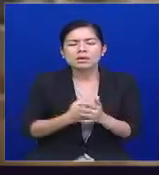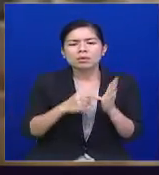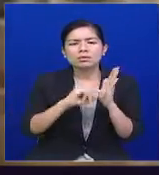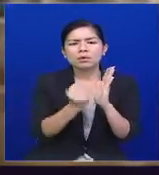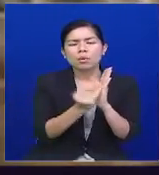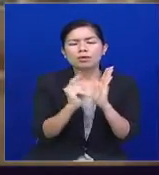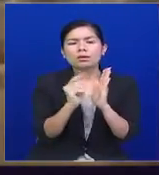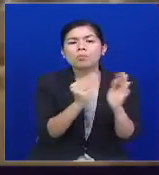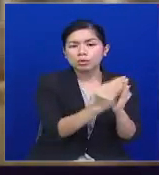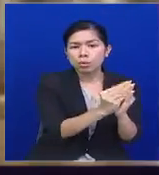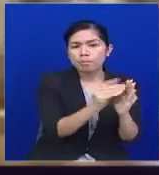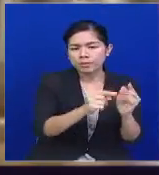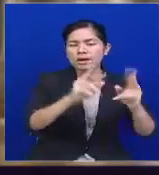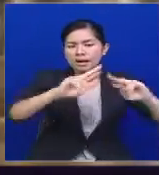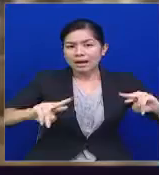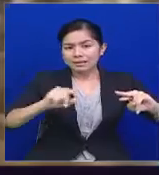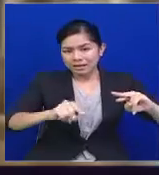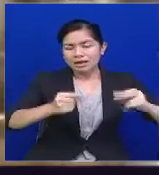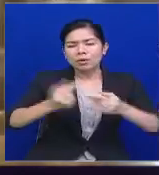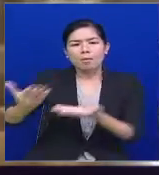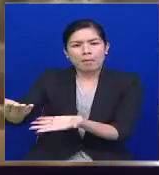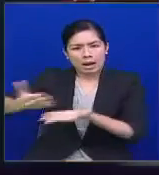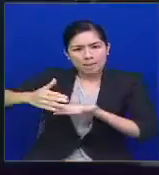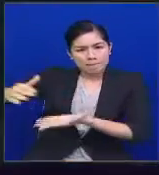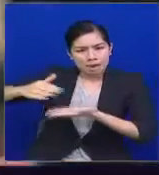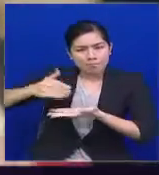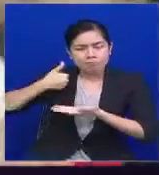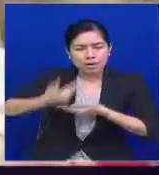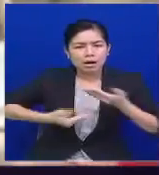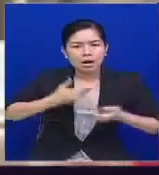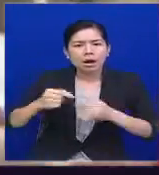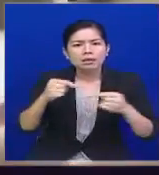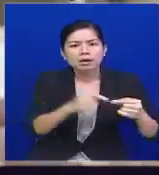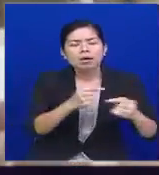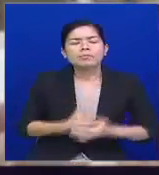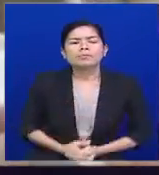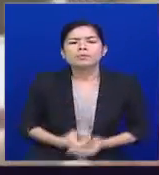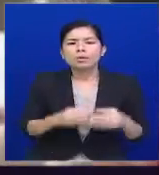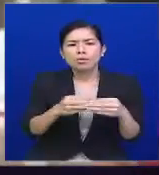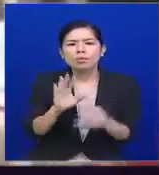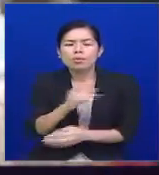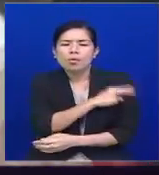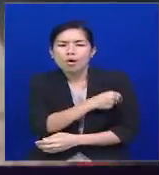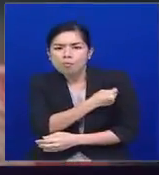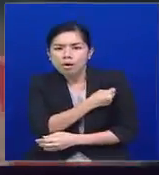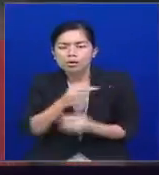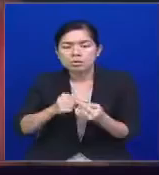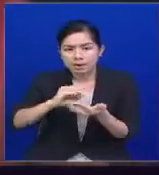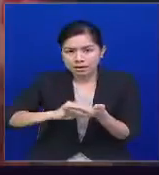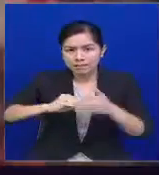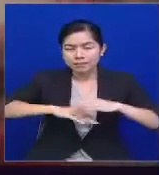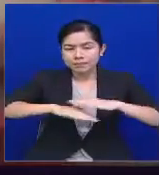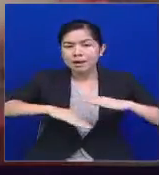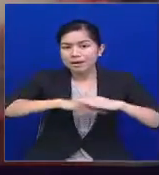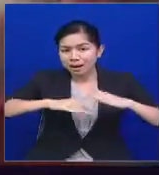ที่รับกะปิมาจากตลาดไทยอีกทอดหนึ่งซึ่งสาธารณสุขจังหวัดปทุมธานีลงเก็บตัวอย่างกะปิเพื่อที่นำไปตรวจสอบที่กรมวิทยาศาสตร์การ